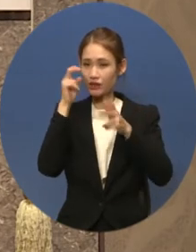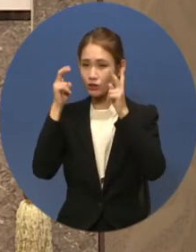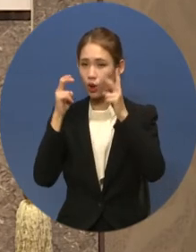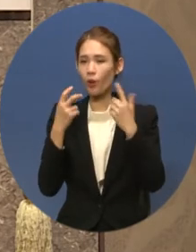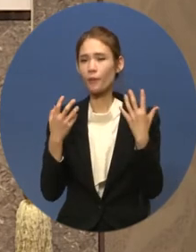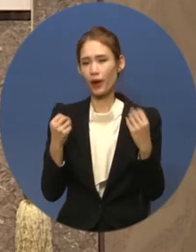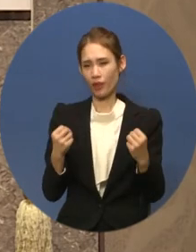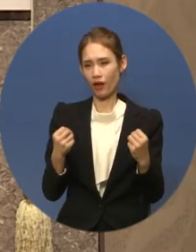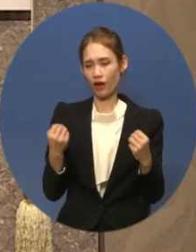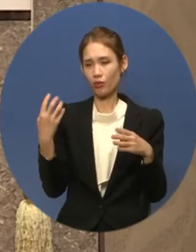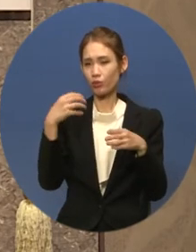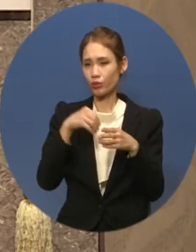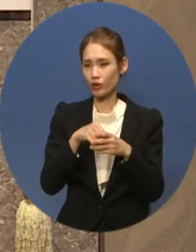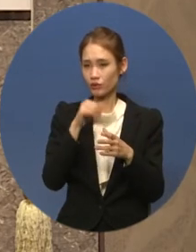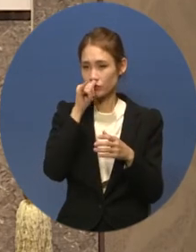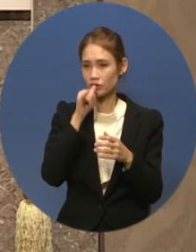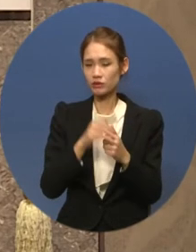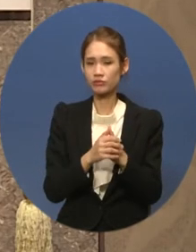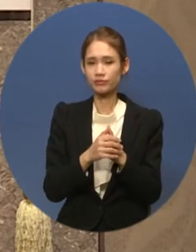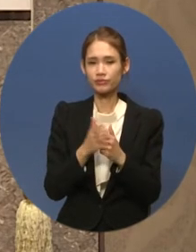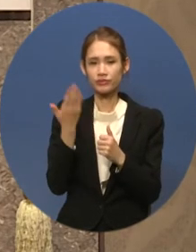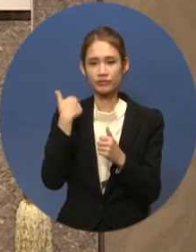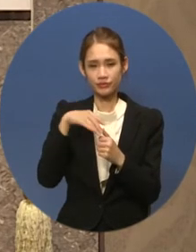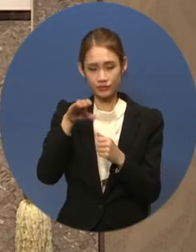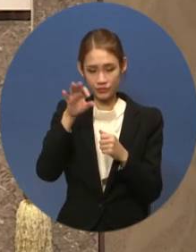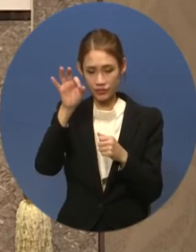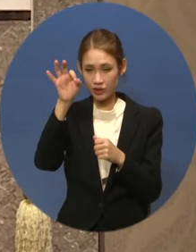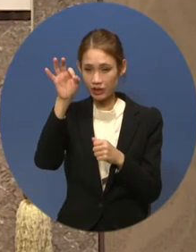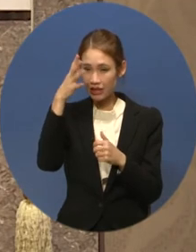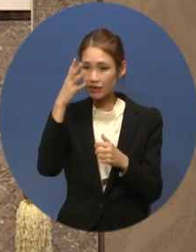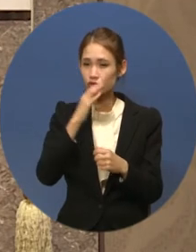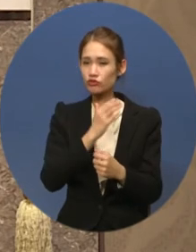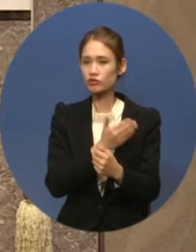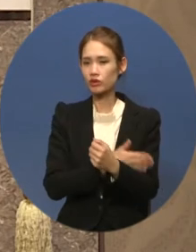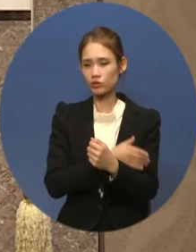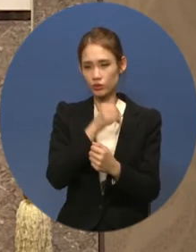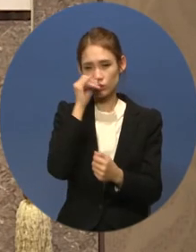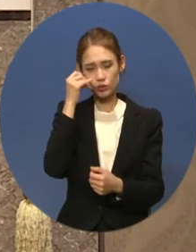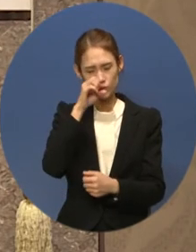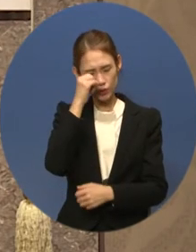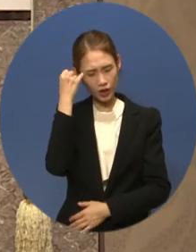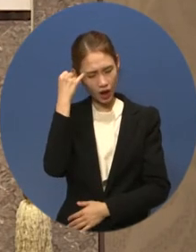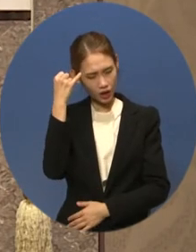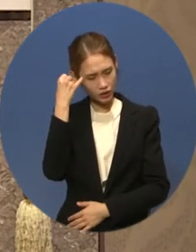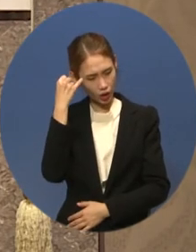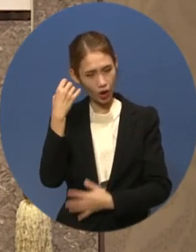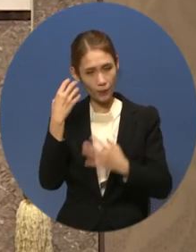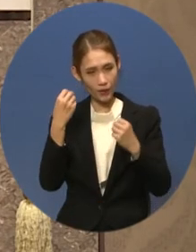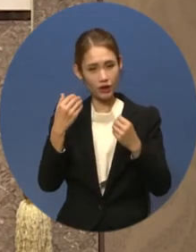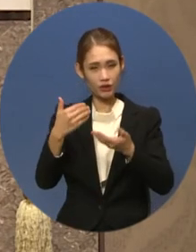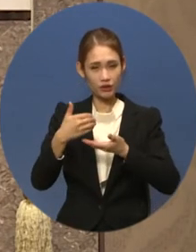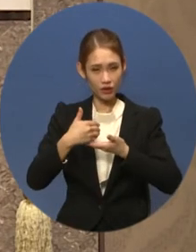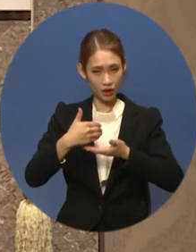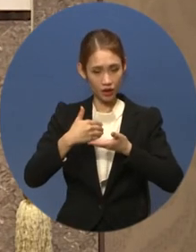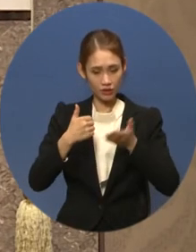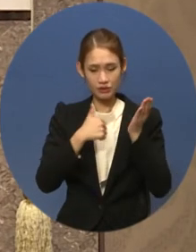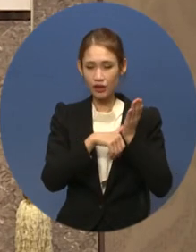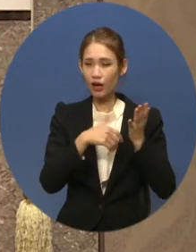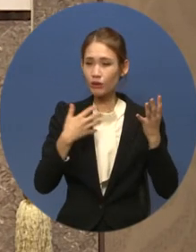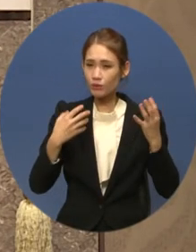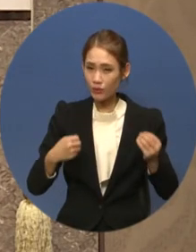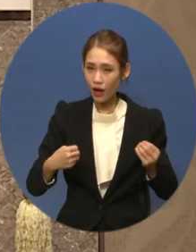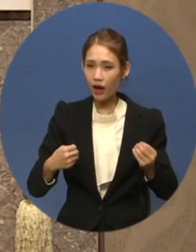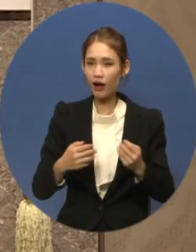있습니다 근데 최근에는 기술 역들이 좋아지고 좋은 아이디어들이 많이 반영이 돼서 좋은 제품들이 많이 나오고 있거든요